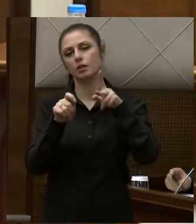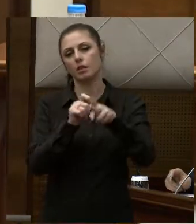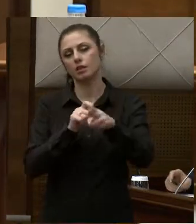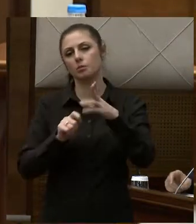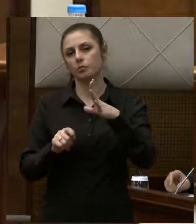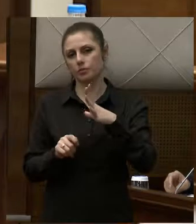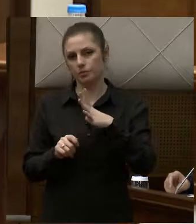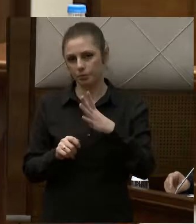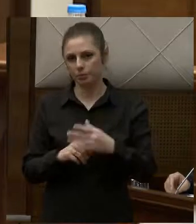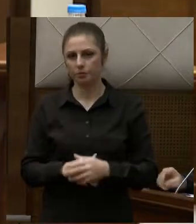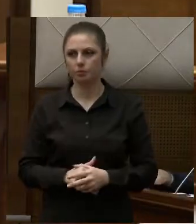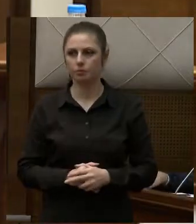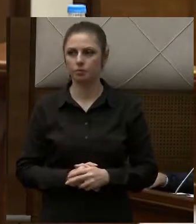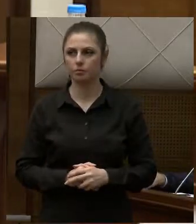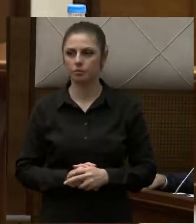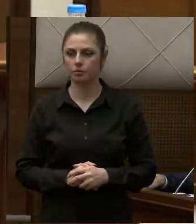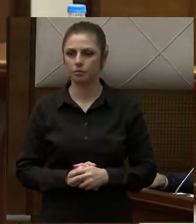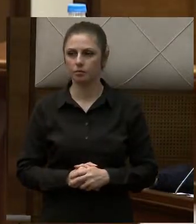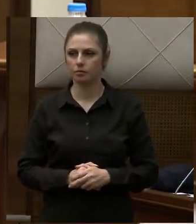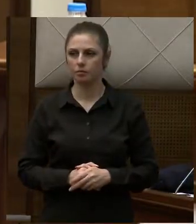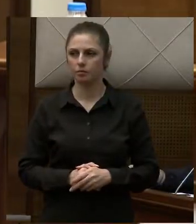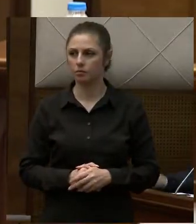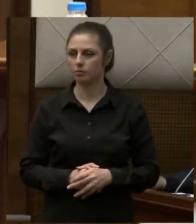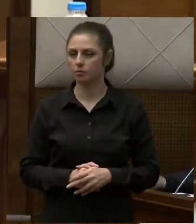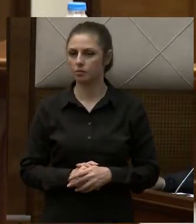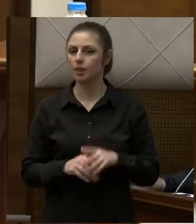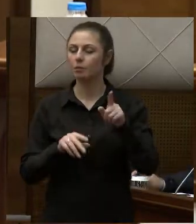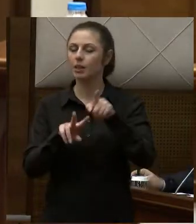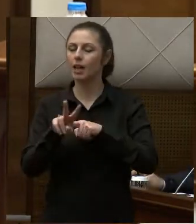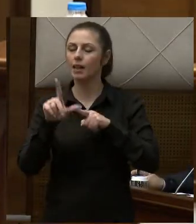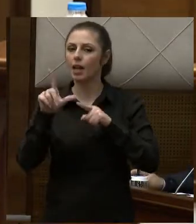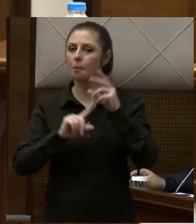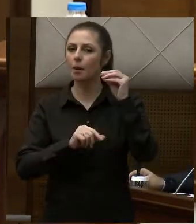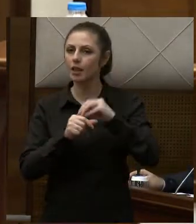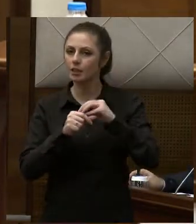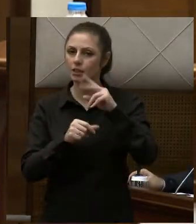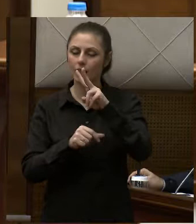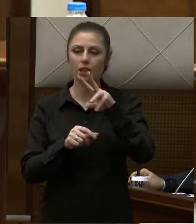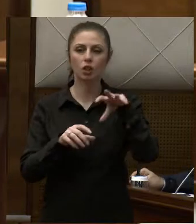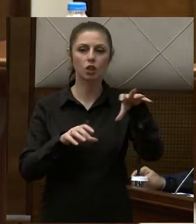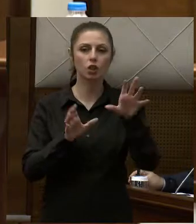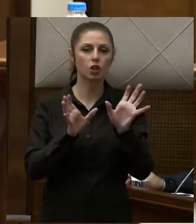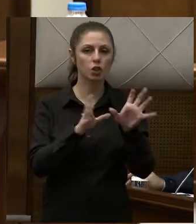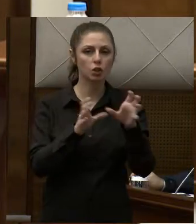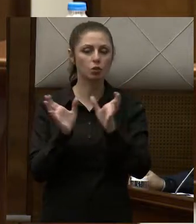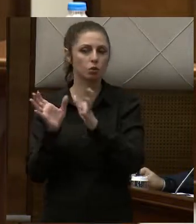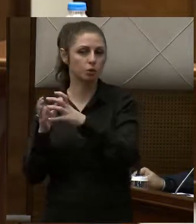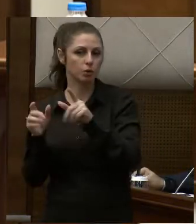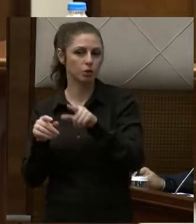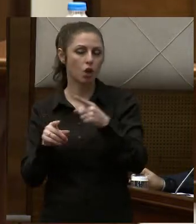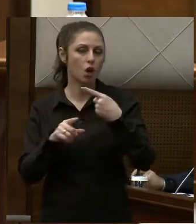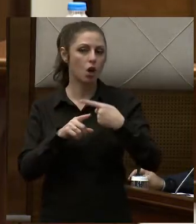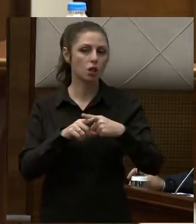var. Teşekkür. Yat limanıyla ilgili de bir şey daha altını çizeyim. İki grubun ortak kararıyla